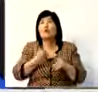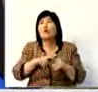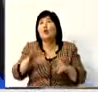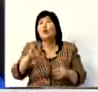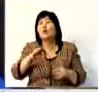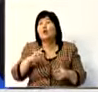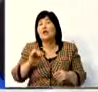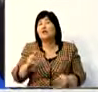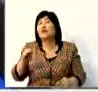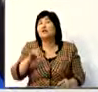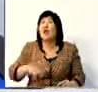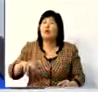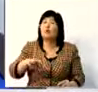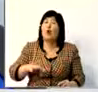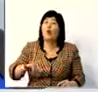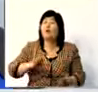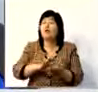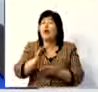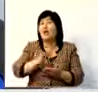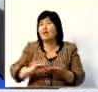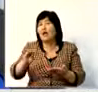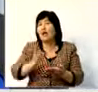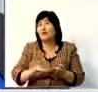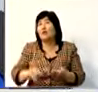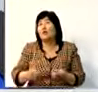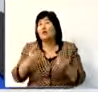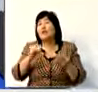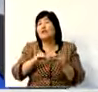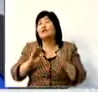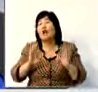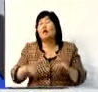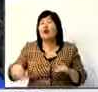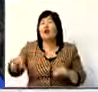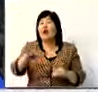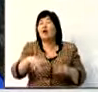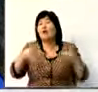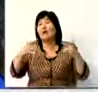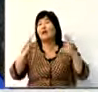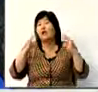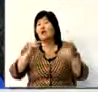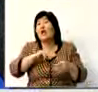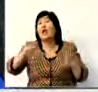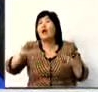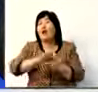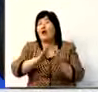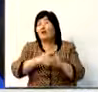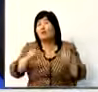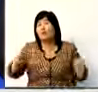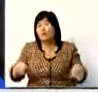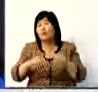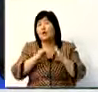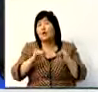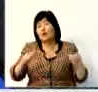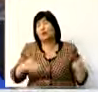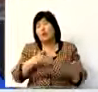Өтеген Жаппарханды республикалық облыстық баспасөз басылымдарының белді тілшісі ғана емес, аймақты телерадио саласының қалыптасуына, өркендеп дамуына сүбелі